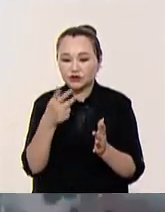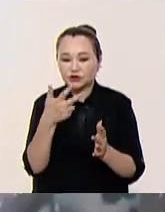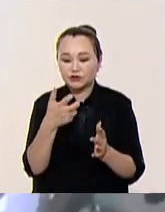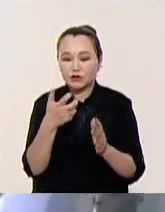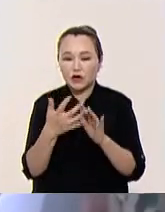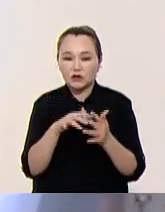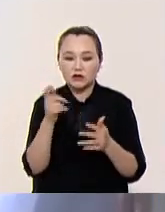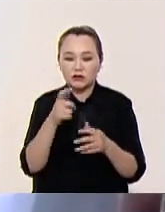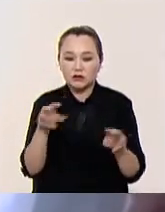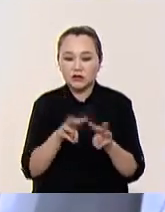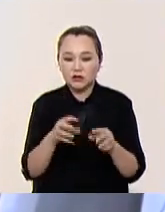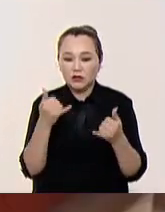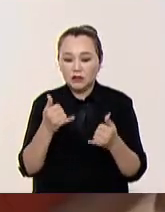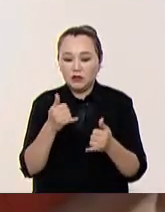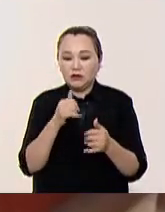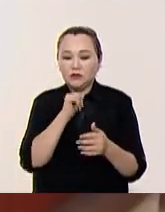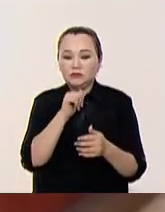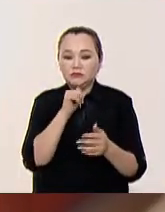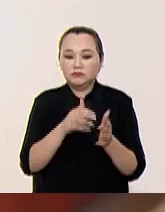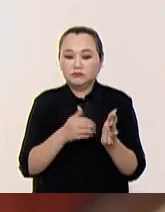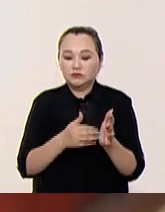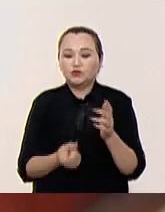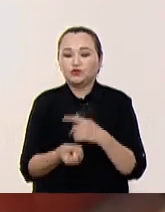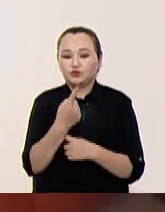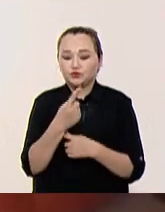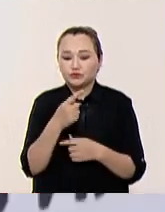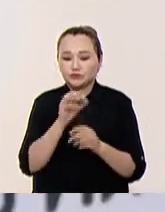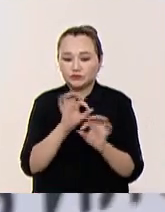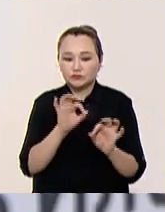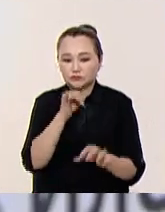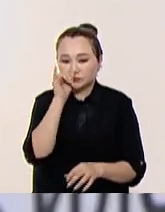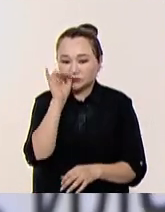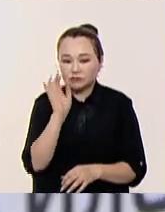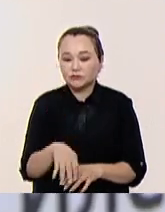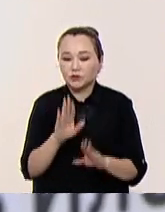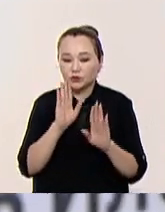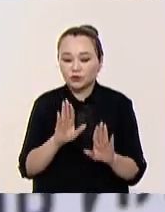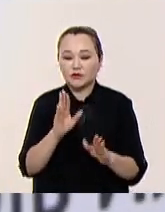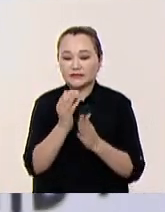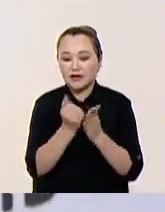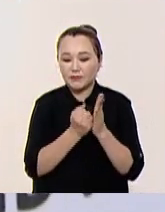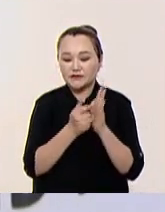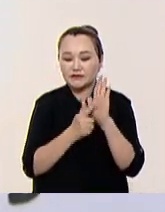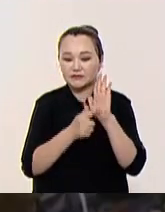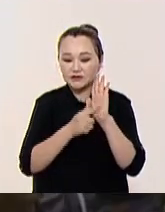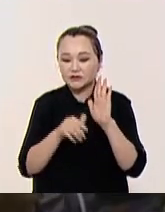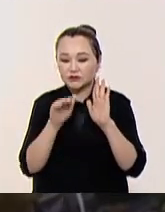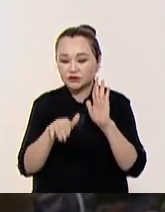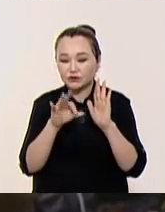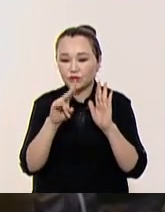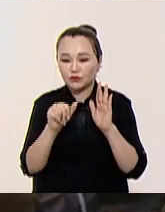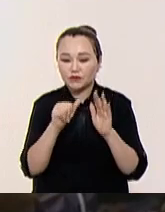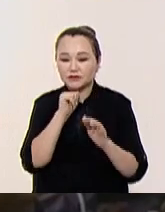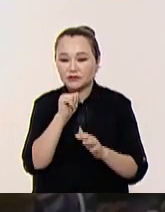шаруашылығы министрлігі қазіргі қант тапшылығының неден туындағанын түсіндіре алмай отыр. Тек қорда 70 мың тоннаға